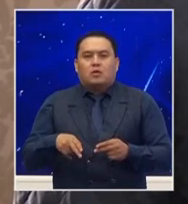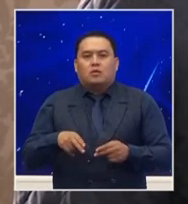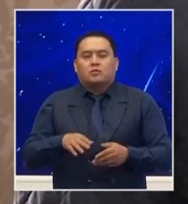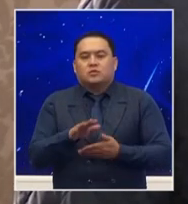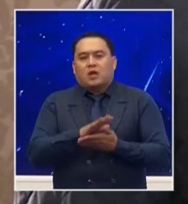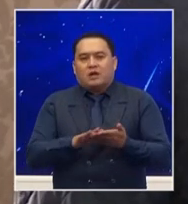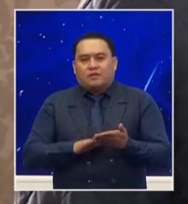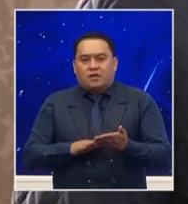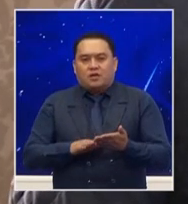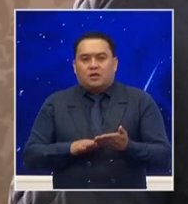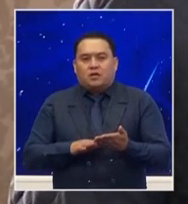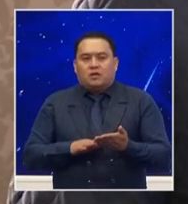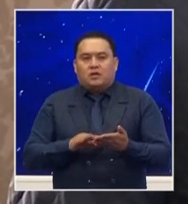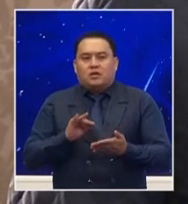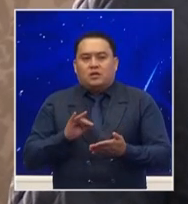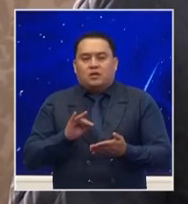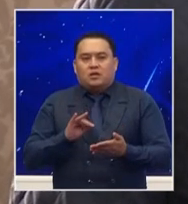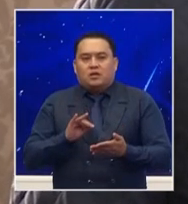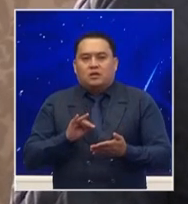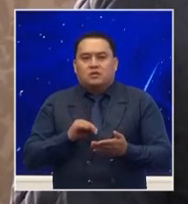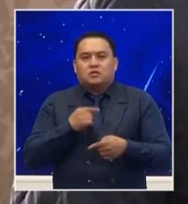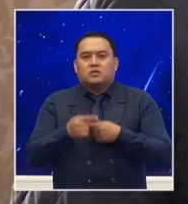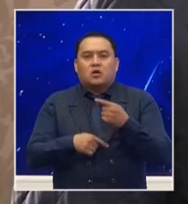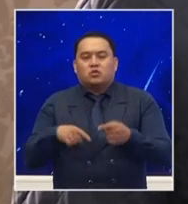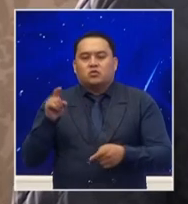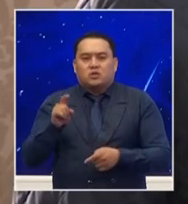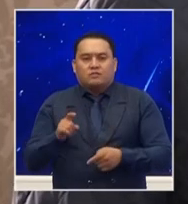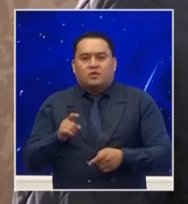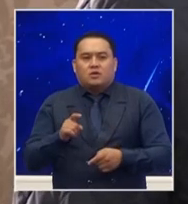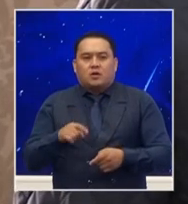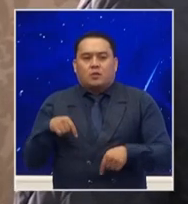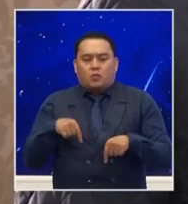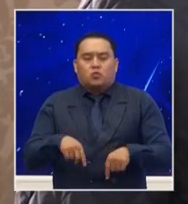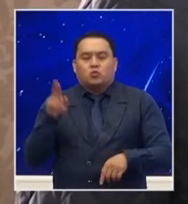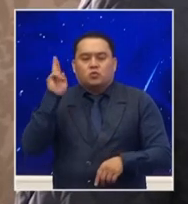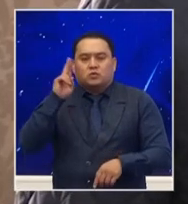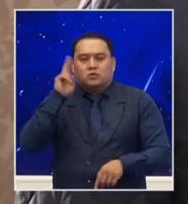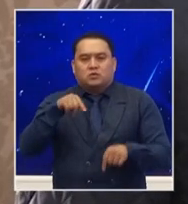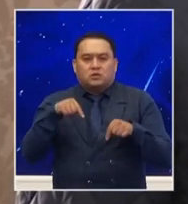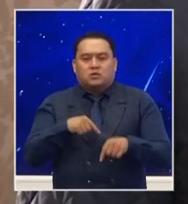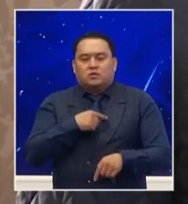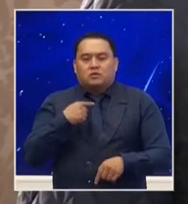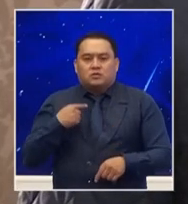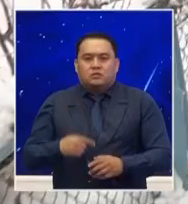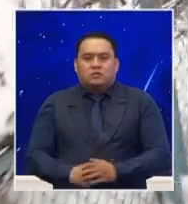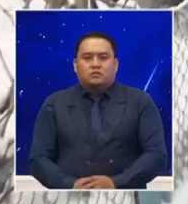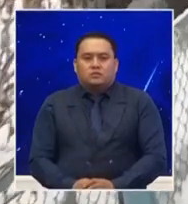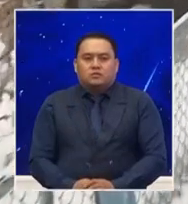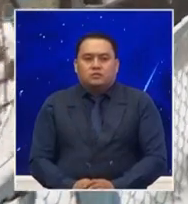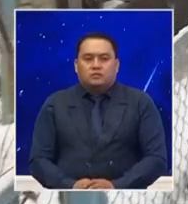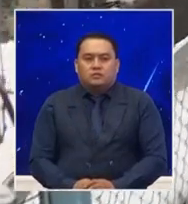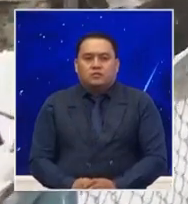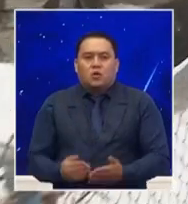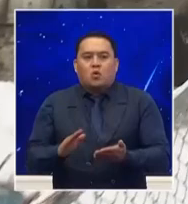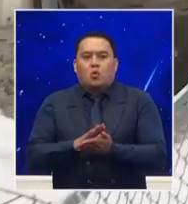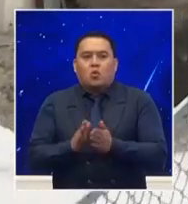заявлению, наверное, напишут. Вот. А со следующей четверти они будут учиться в поселке Караблак. Новые условия